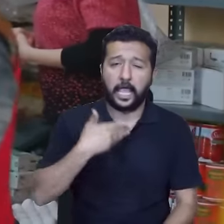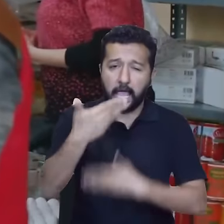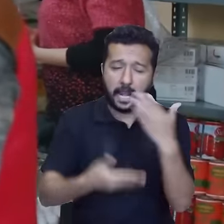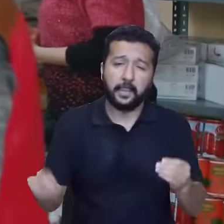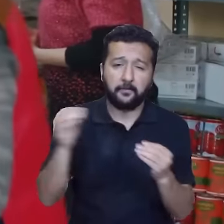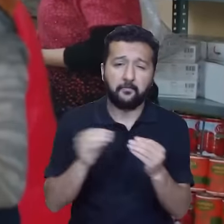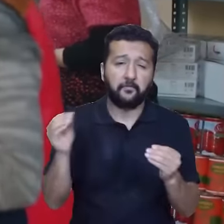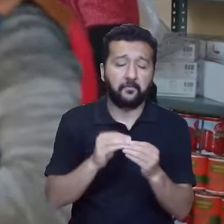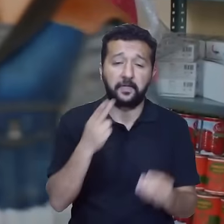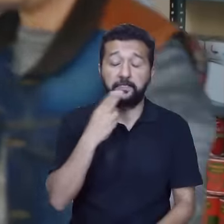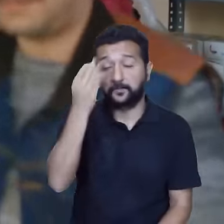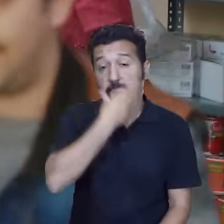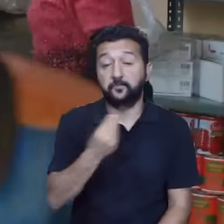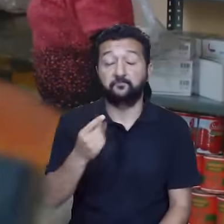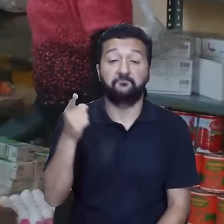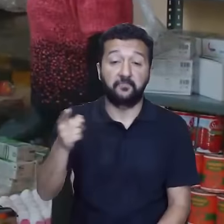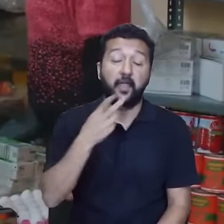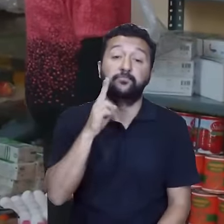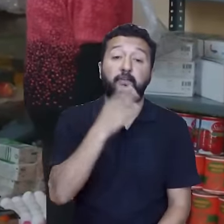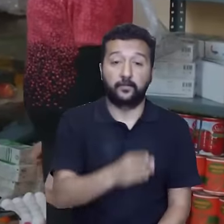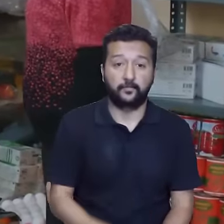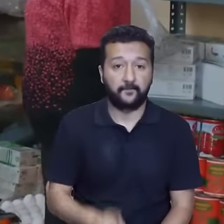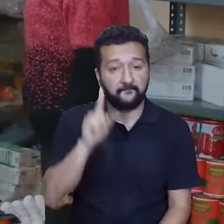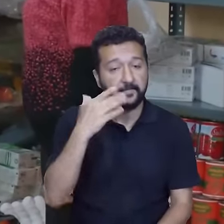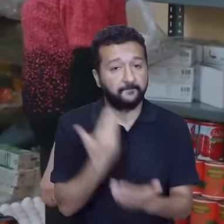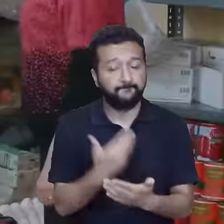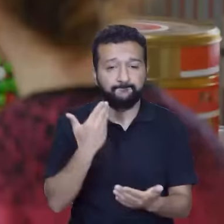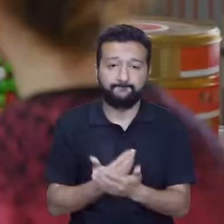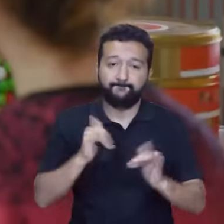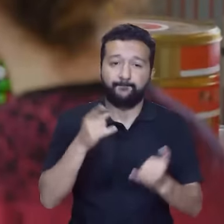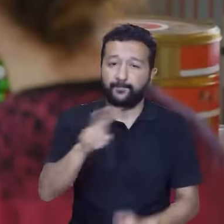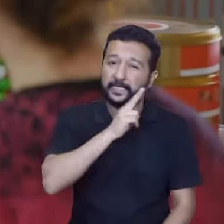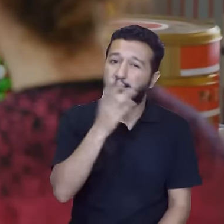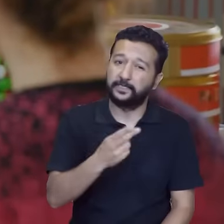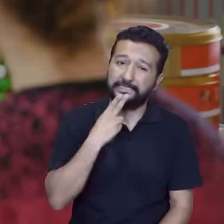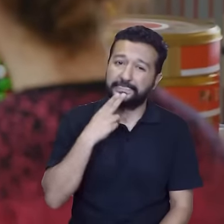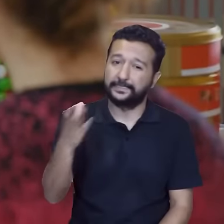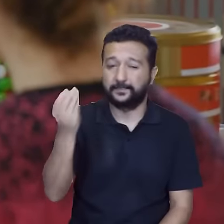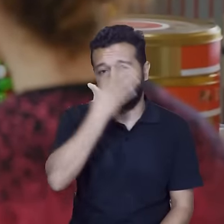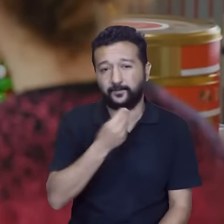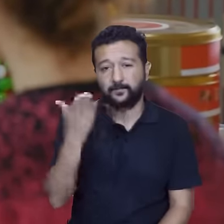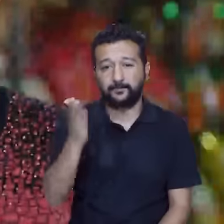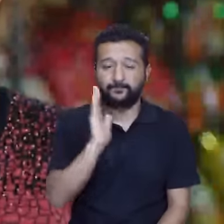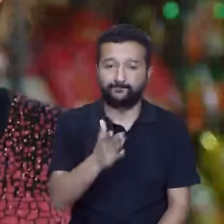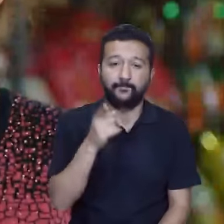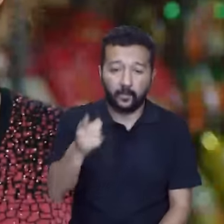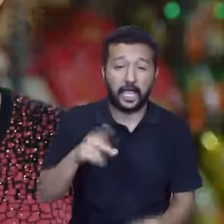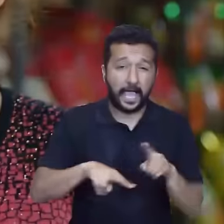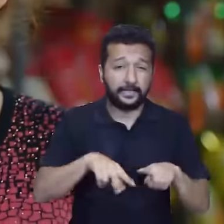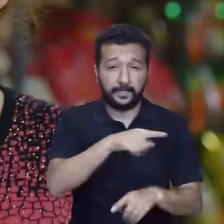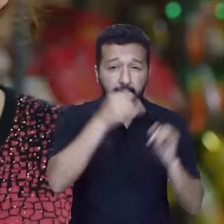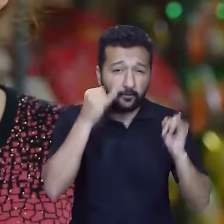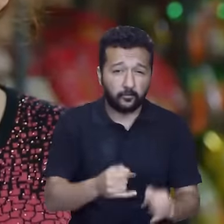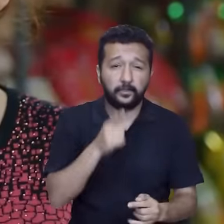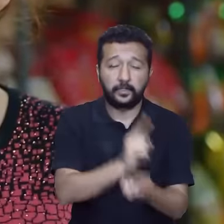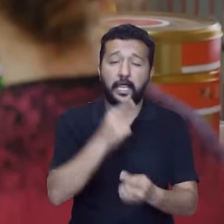anlata bitiremediler kızın güzelliğini Mürüvvet abla. Ay vah vah vah. Yazık olacak kızın güzelliğine desene. O Adile